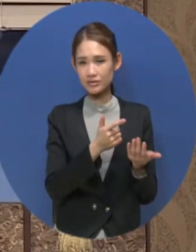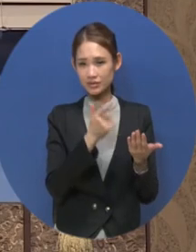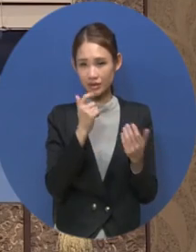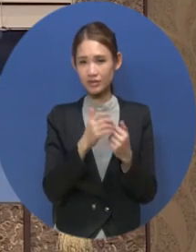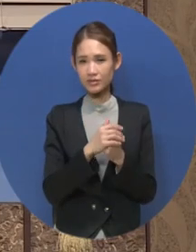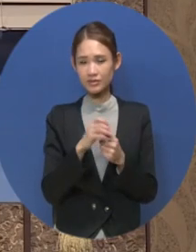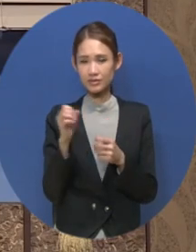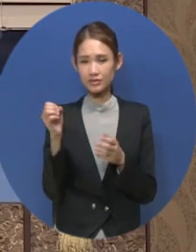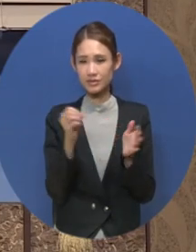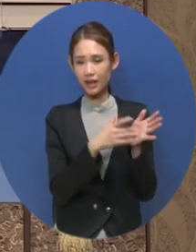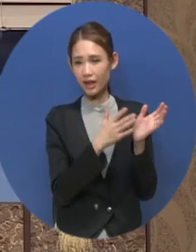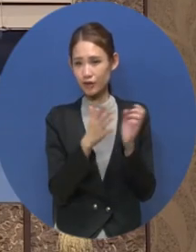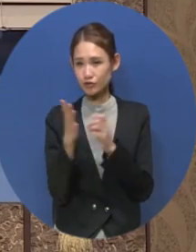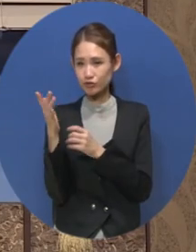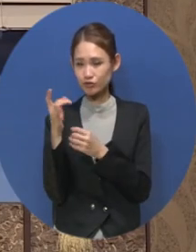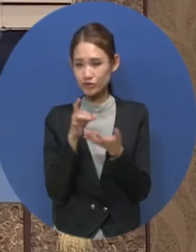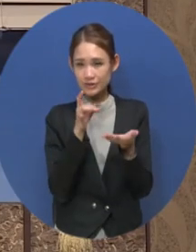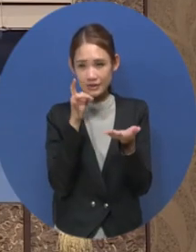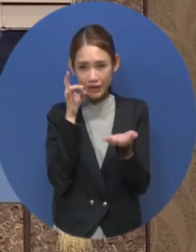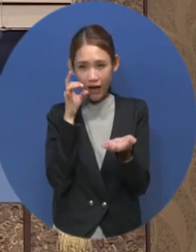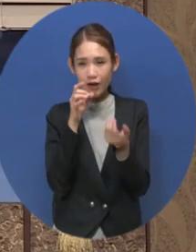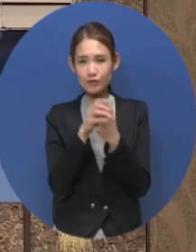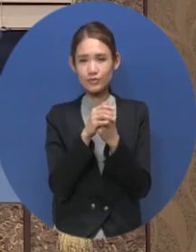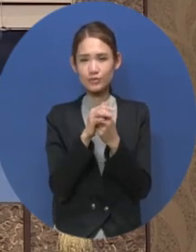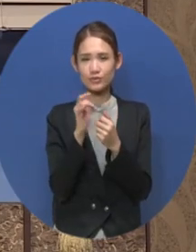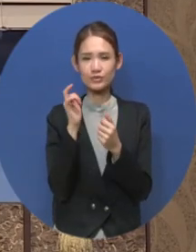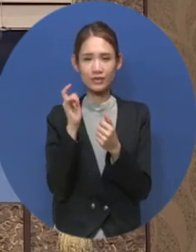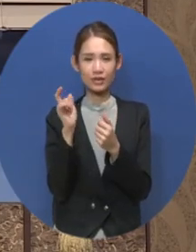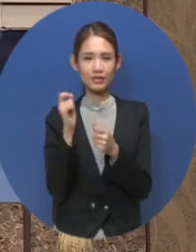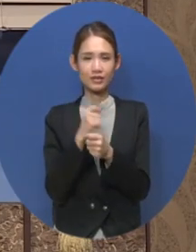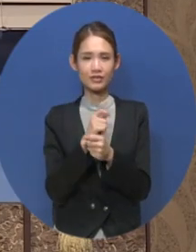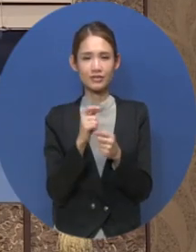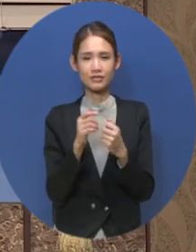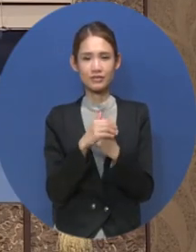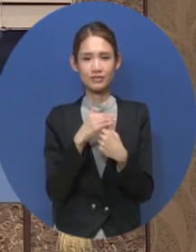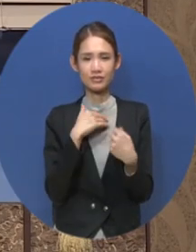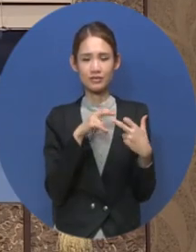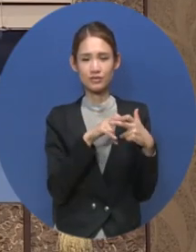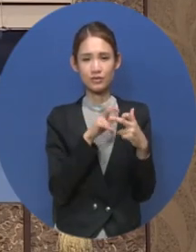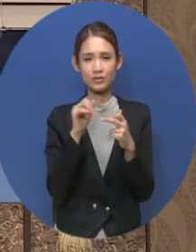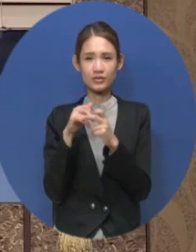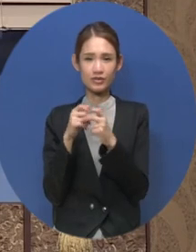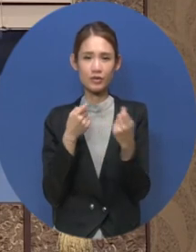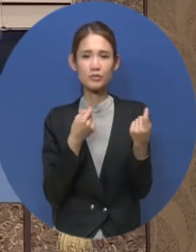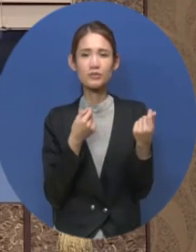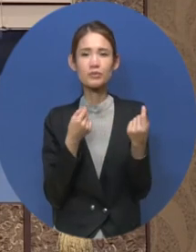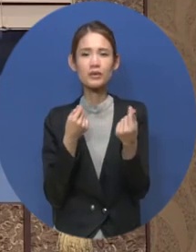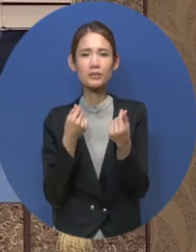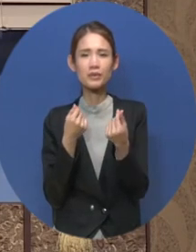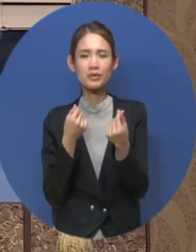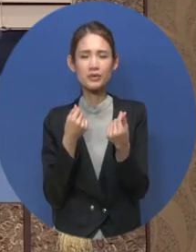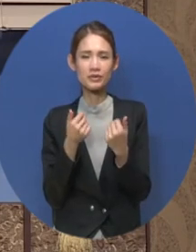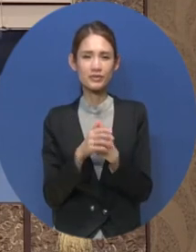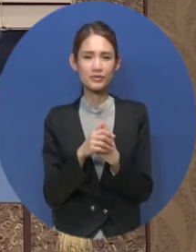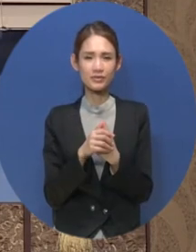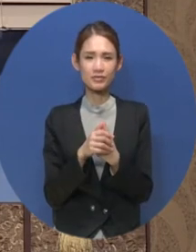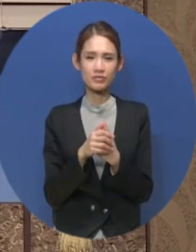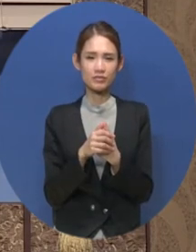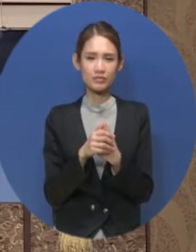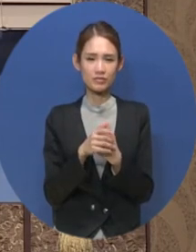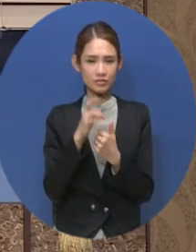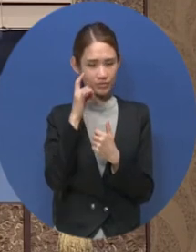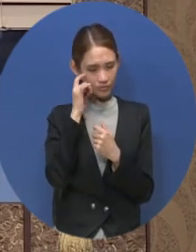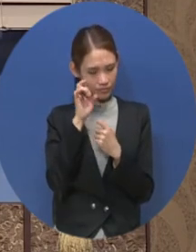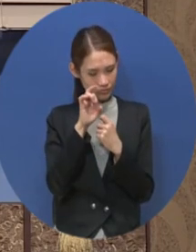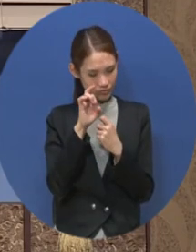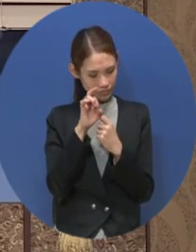사격이라든지 탁구라든지 네. 뭐 양궁이라든지. 그렇죠. 좀 강한 종목이 네. 있죠. 그럼 저희도 장애인 쪽도 비장애인하고 비슷합니다. 예. 그래서 가만히